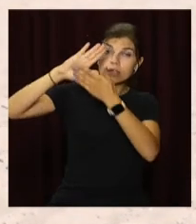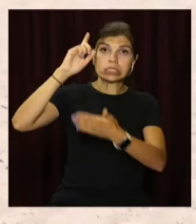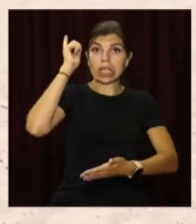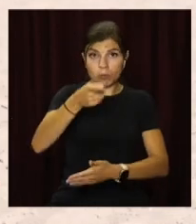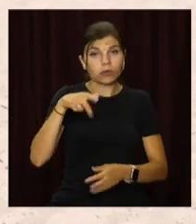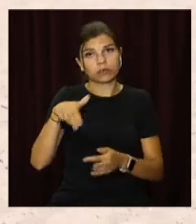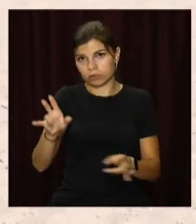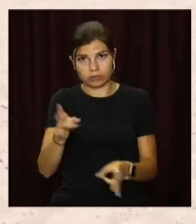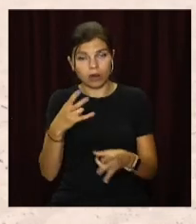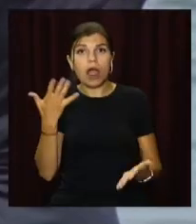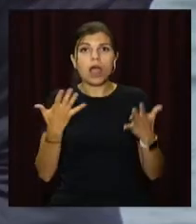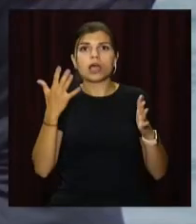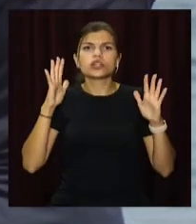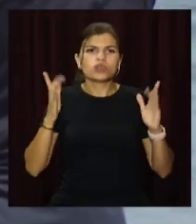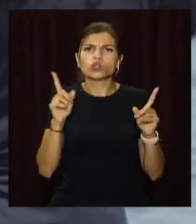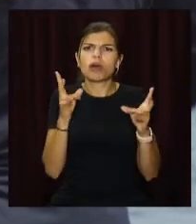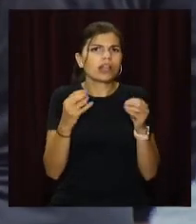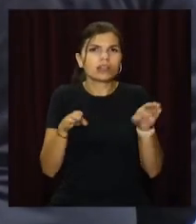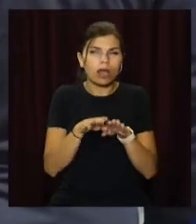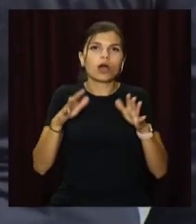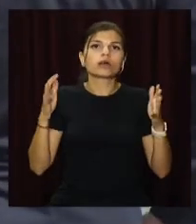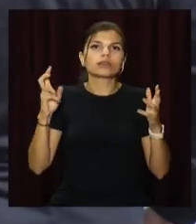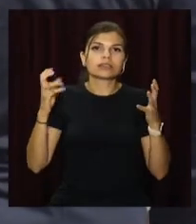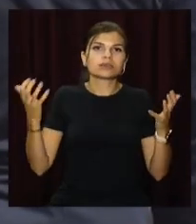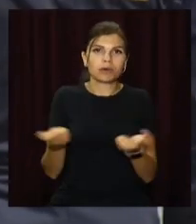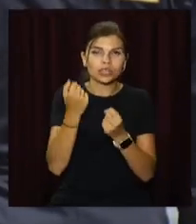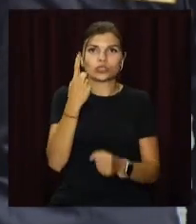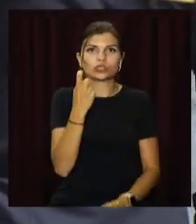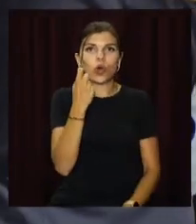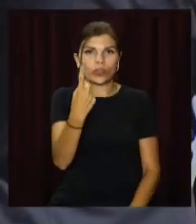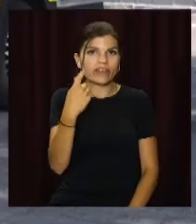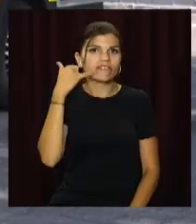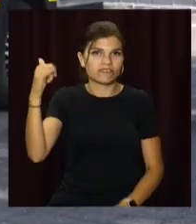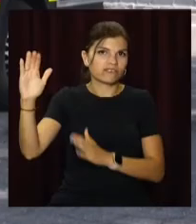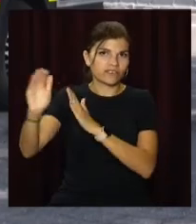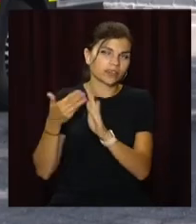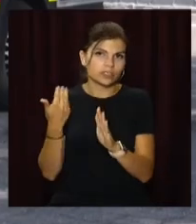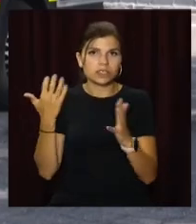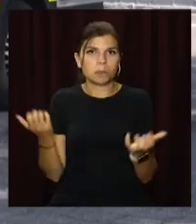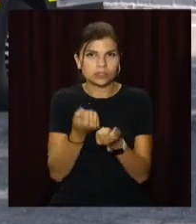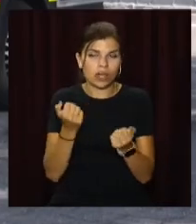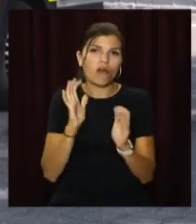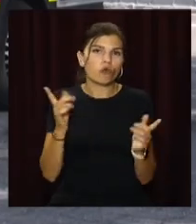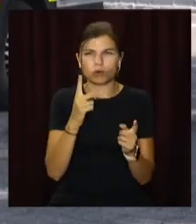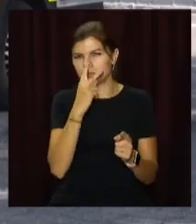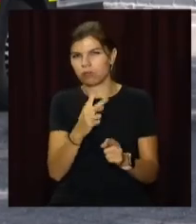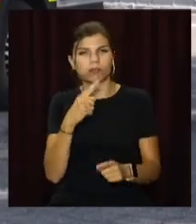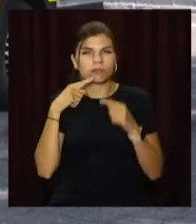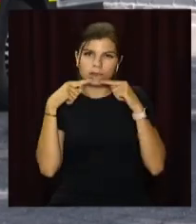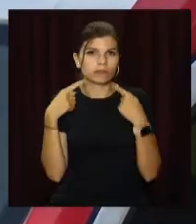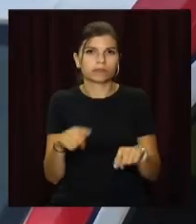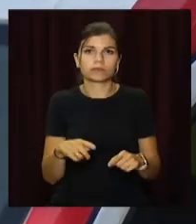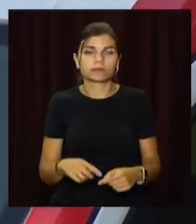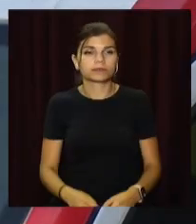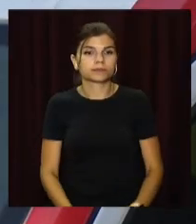надзвичайної ситуації негайно викликати службу порятунку за номером 101. Стас Коновалов, Олександр Вернигоров, Василь